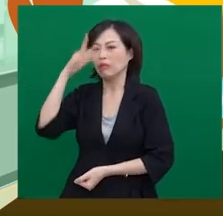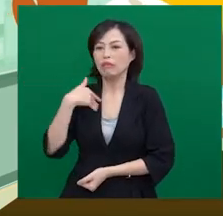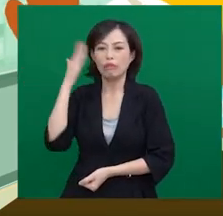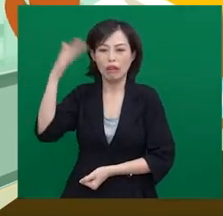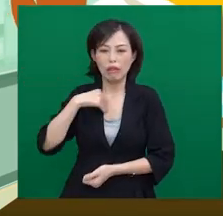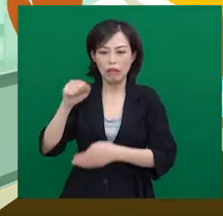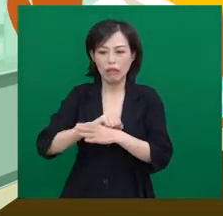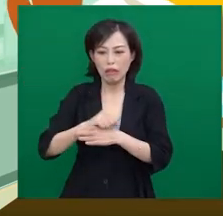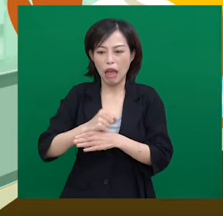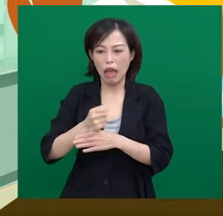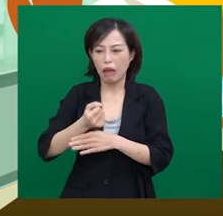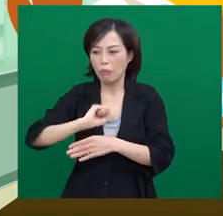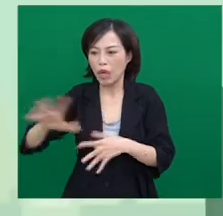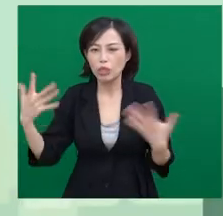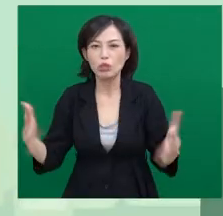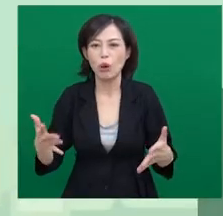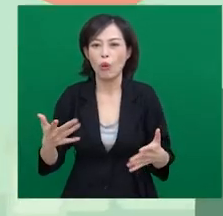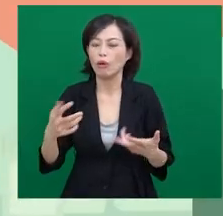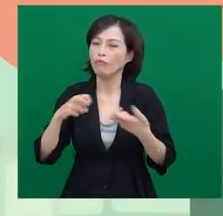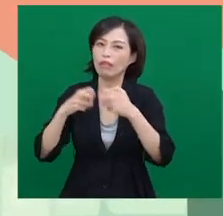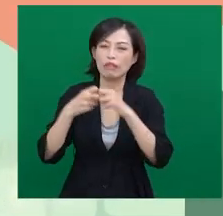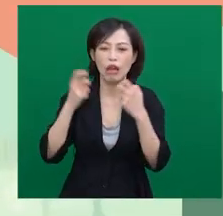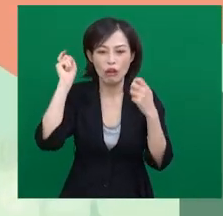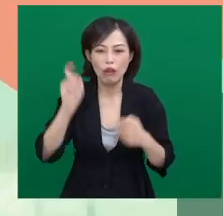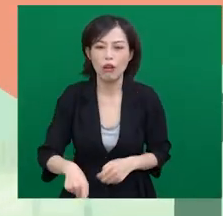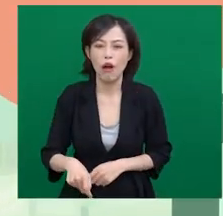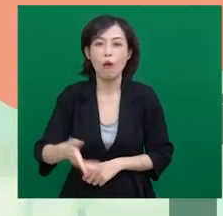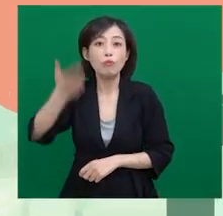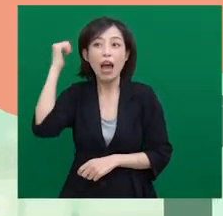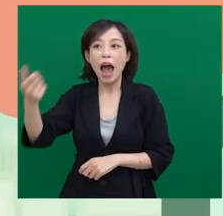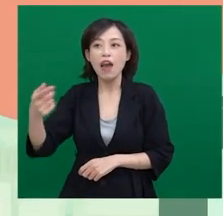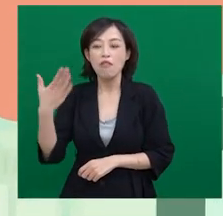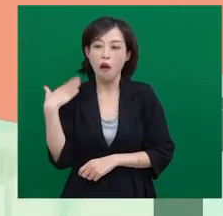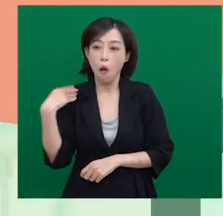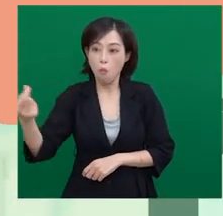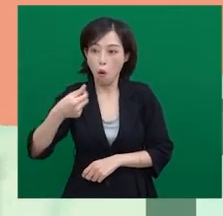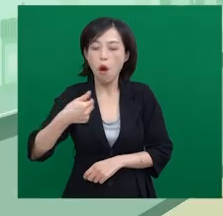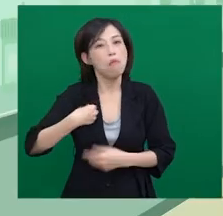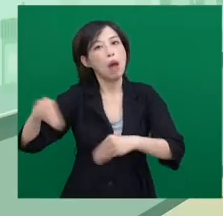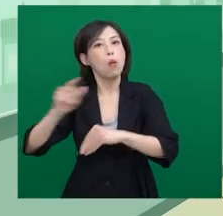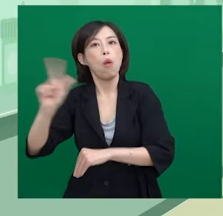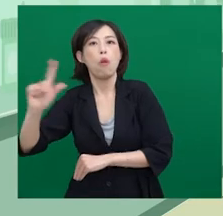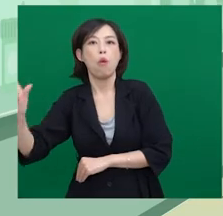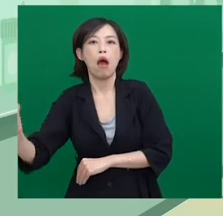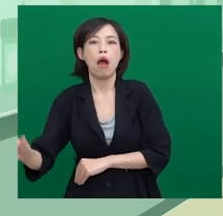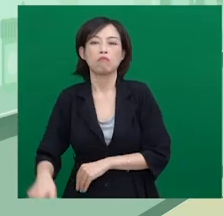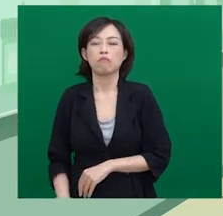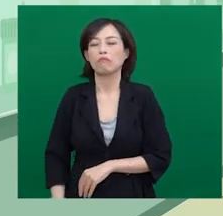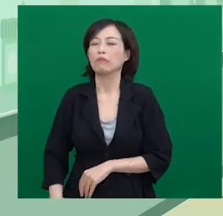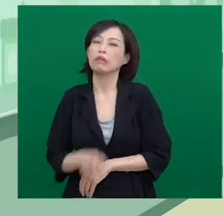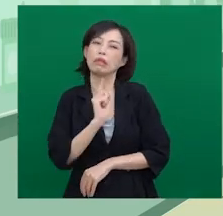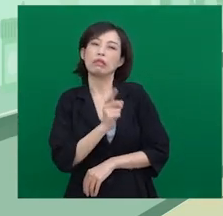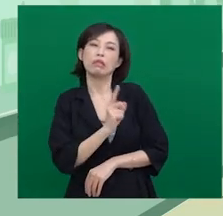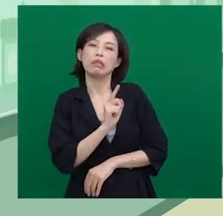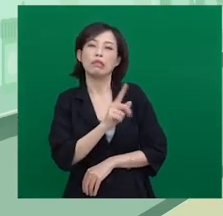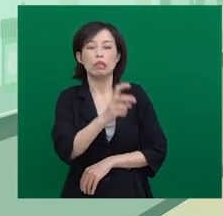thuốc và còn tạo nghiệp tùm lum luôn. Trước giờ ai hỏi mua kháng sinh cho lợn gà tôm cá thì tôi bán ngay. Đó, các bác cứ vô tư